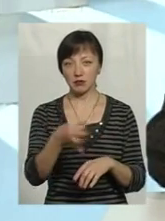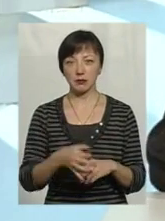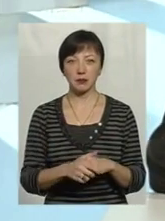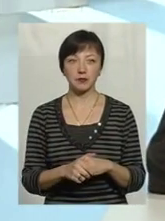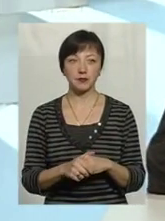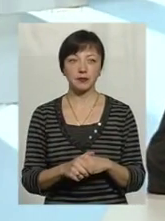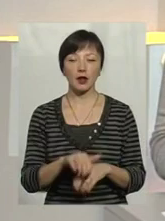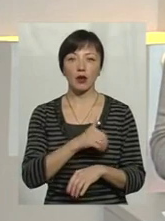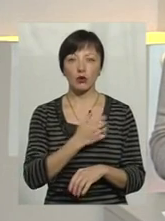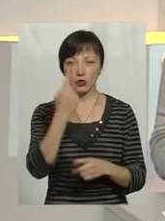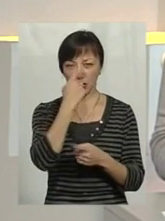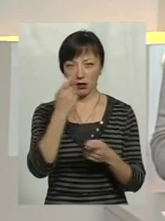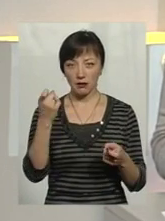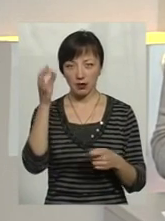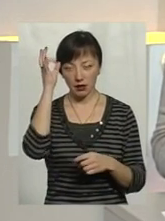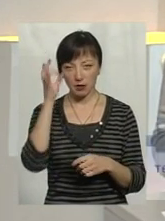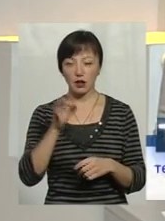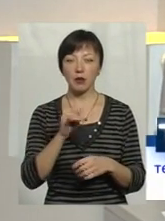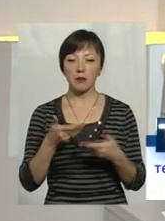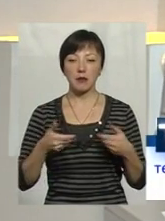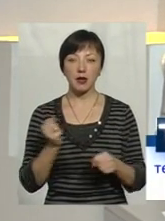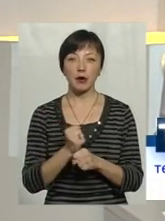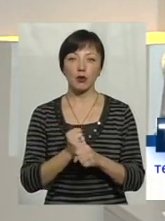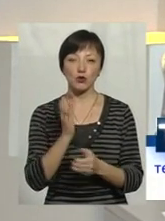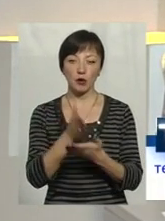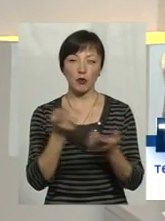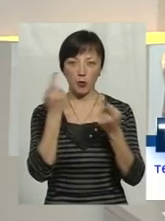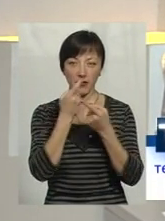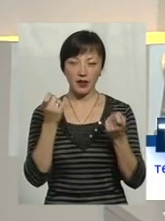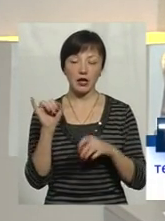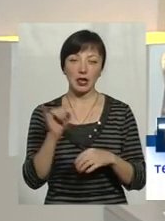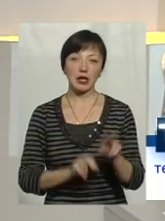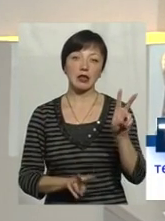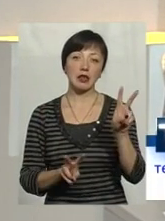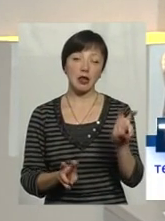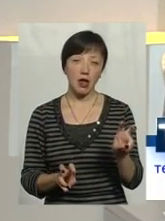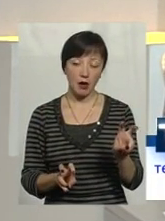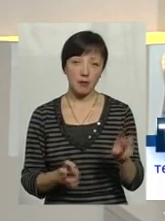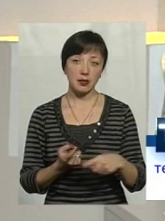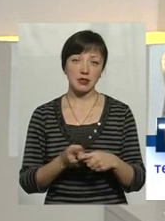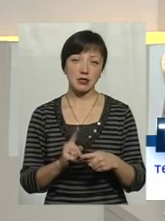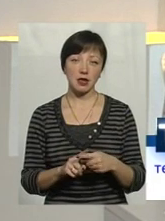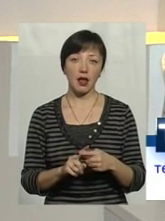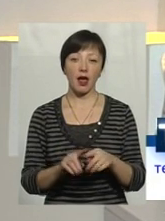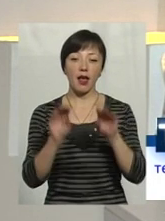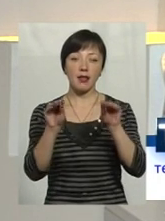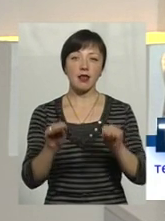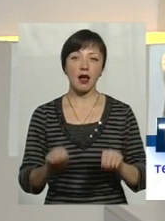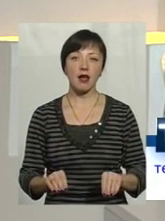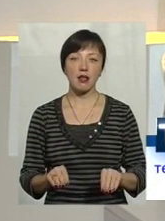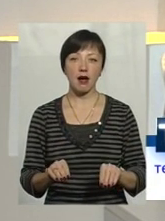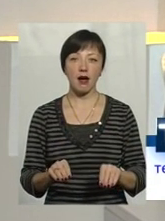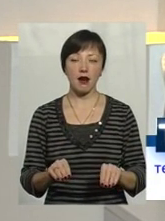пані Альона. Хочу нагадати нашим телеглядачам, що ми працюємо у прямому ефірі, і тема наша сьогодні – це декларація